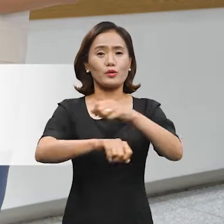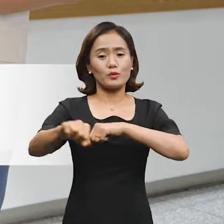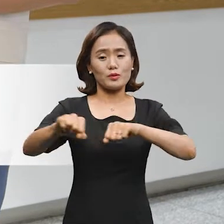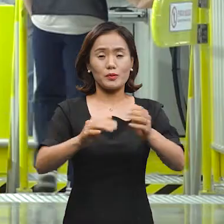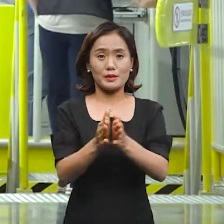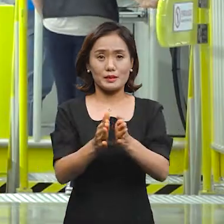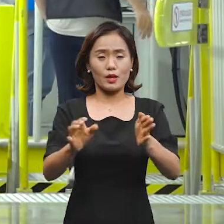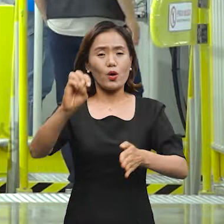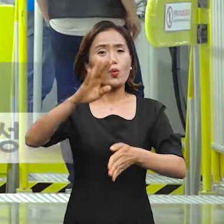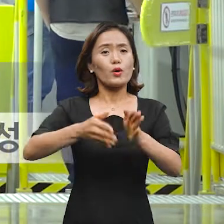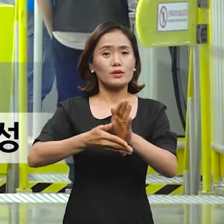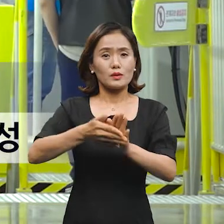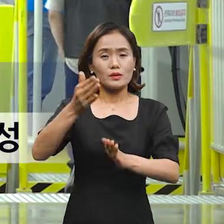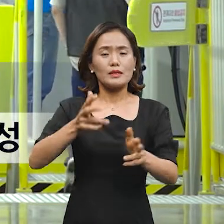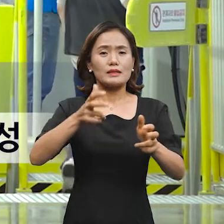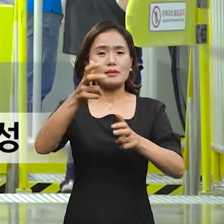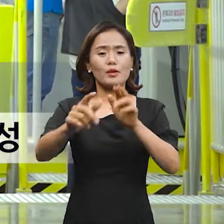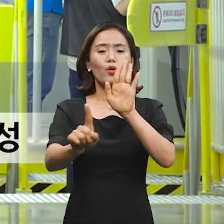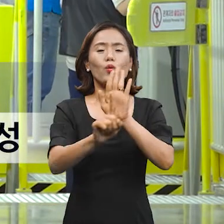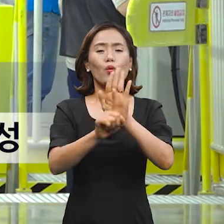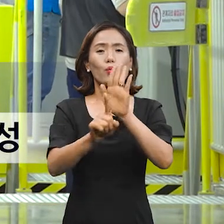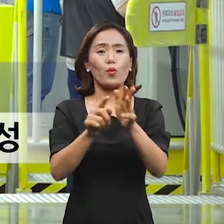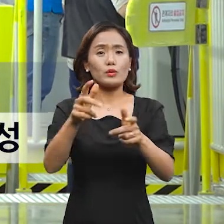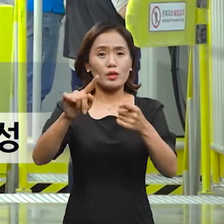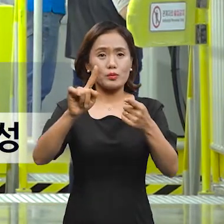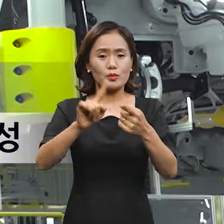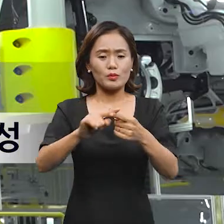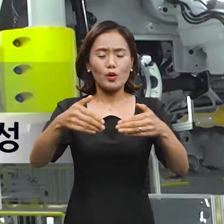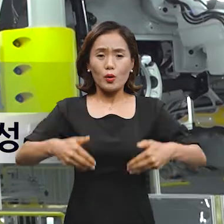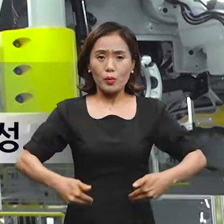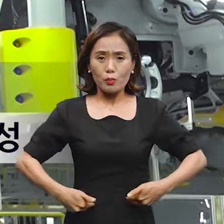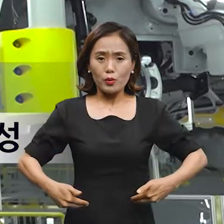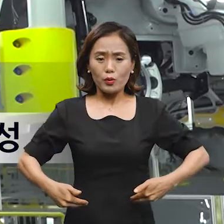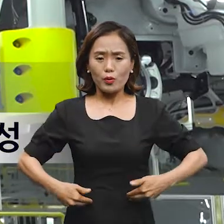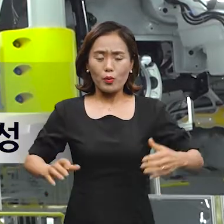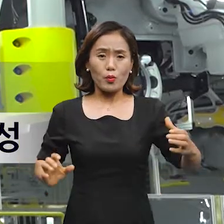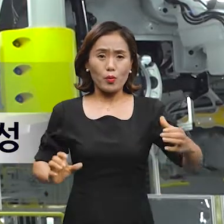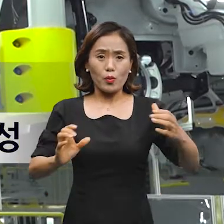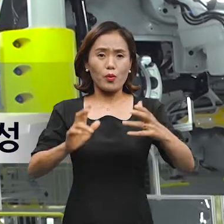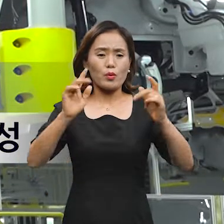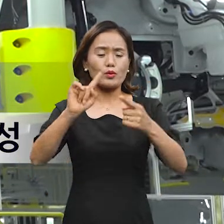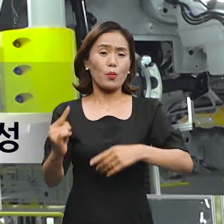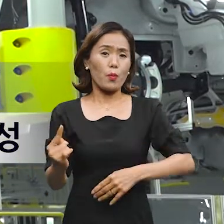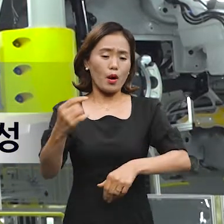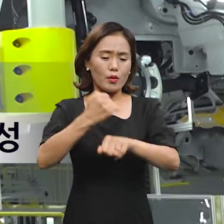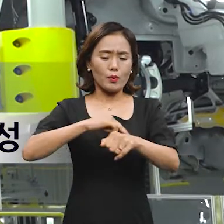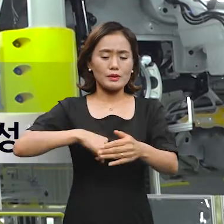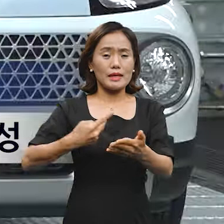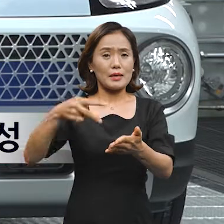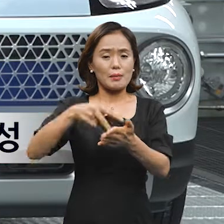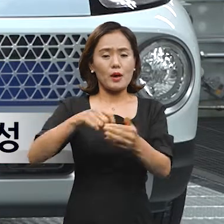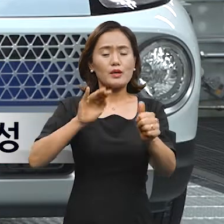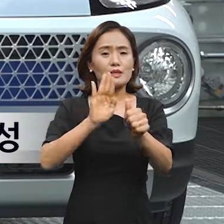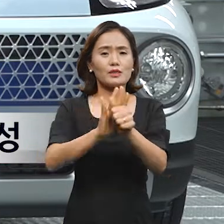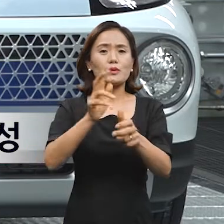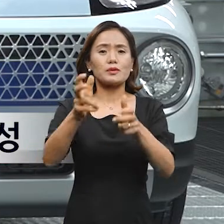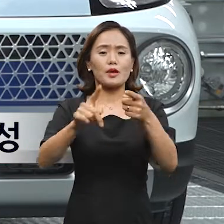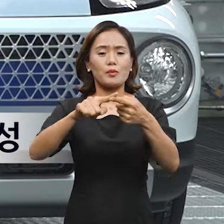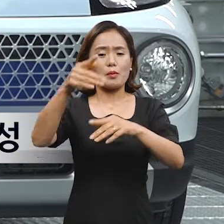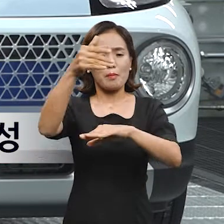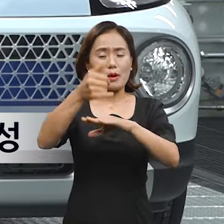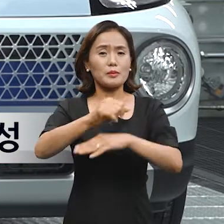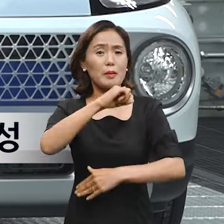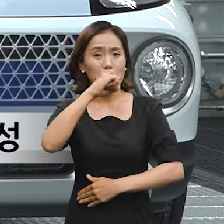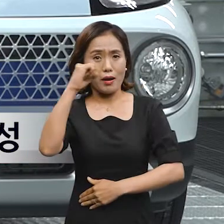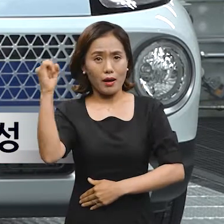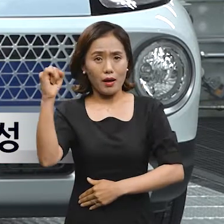나섭니다. 광주시는 산자부 공모사업인 수요기반협력사 밸류체인 고도화 및 자립화 패키지 지원 사업에